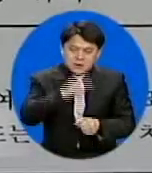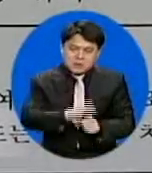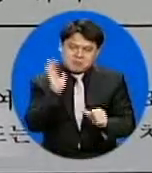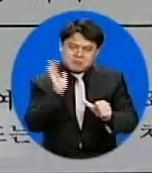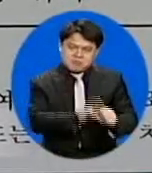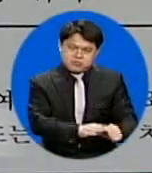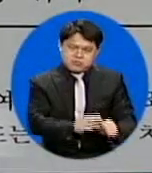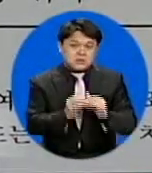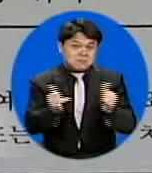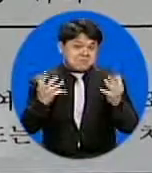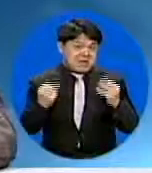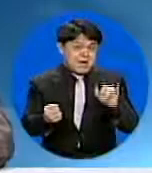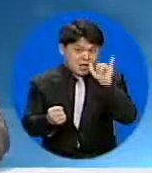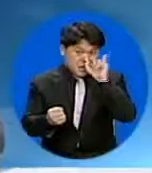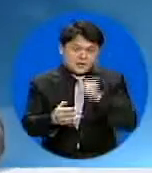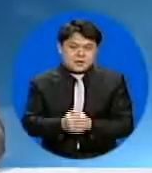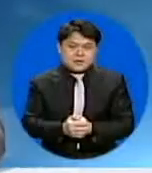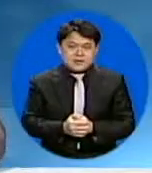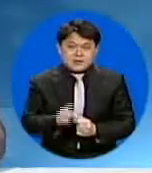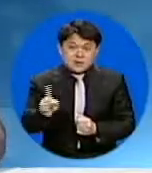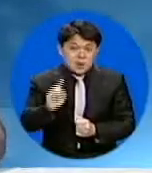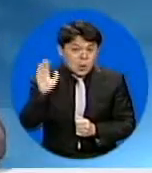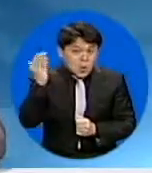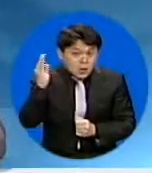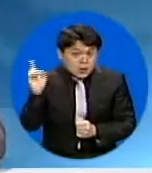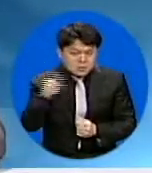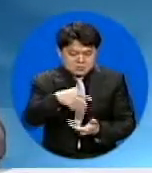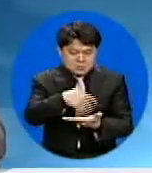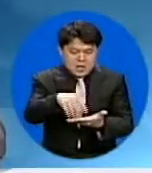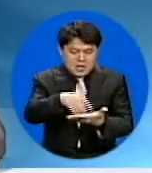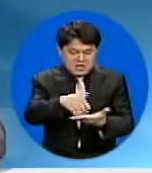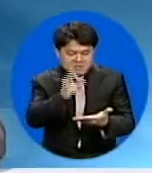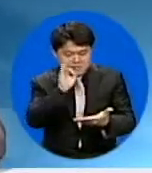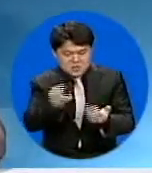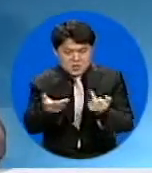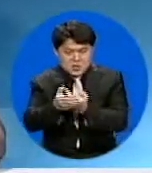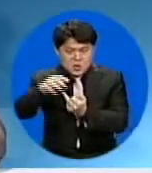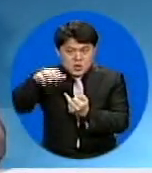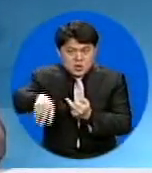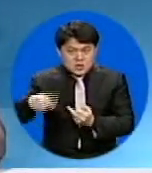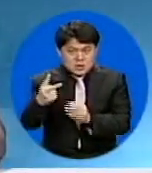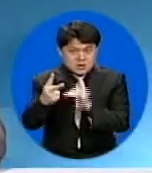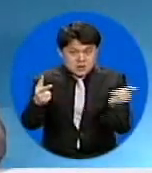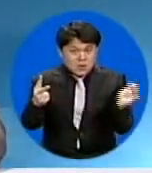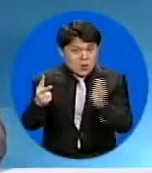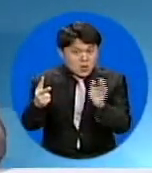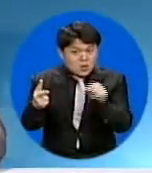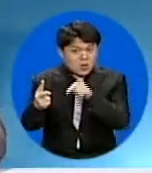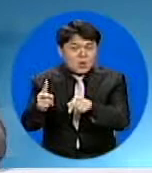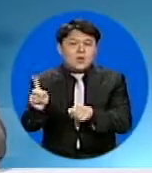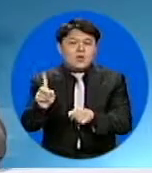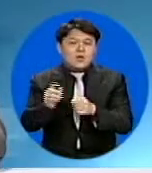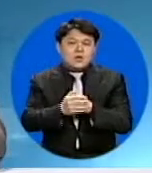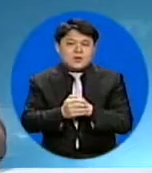탈락하는 경우가 상당히 좀 많다는 건데 그래서 뭐 최근 그 통계 자료를 보니까 제주도에서도 한 200여 명 정도가 이미